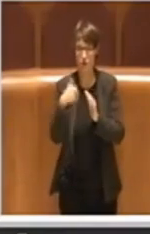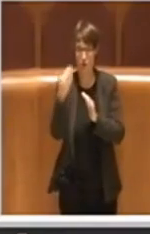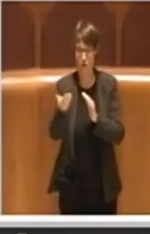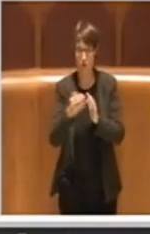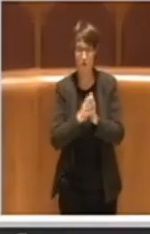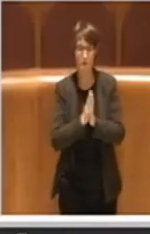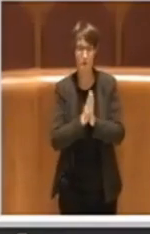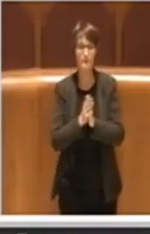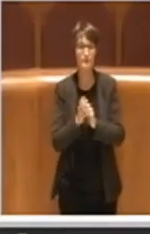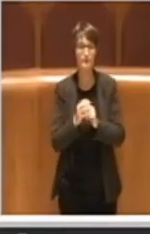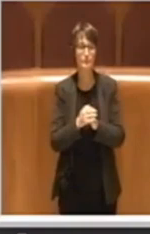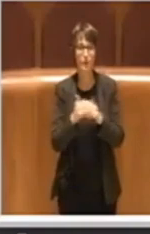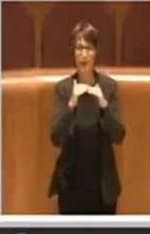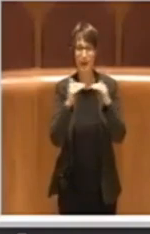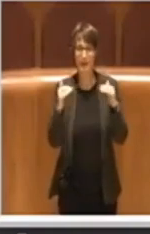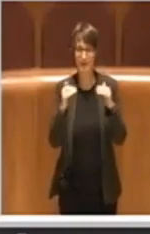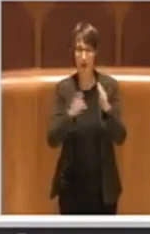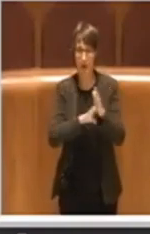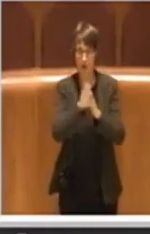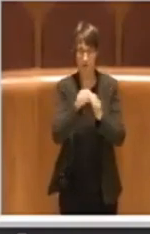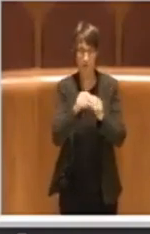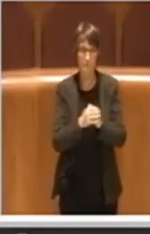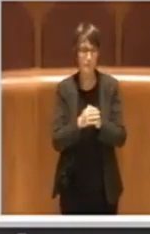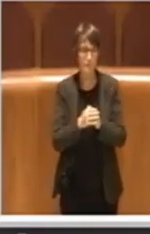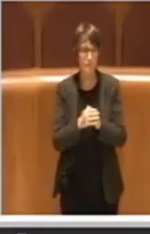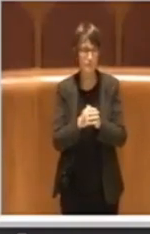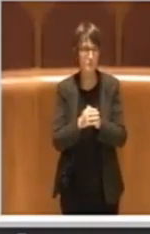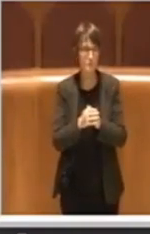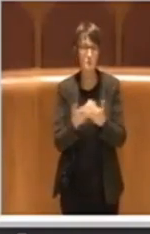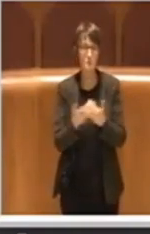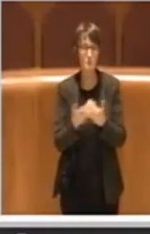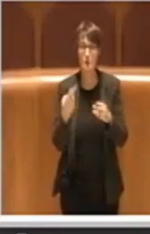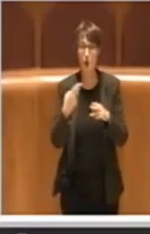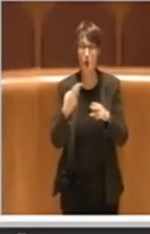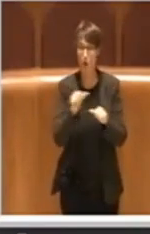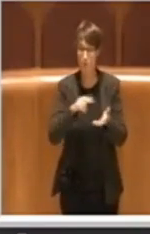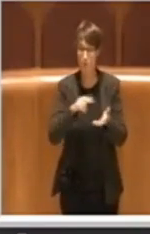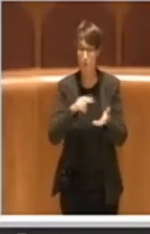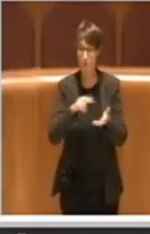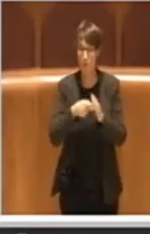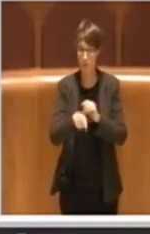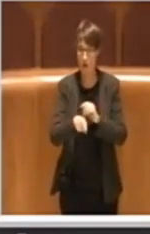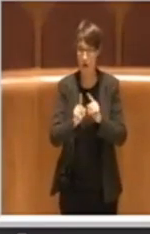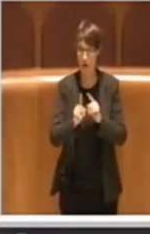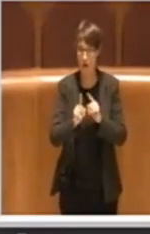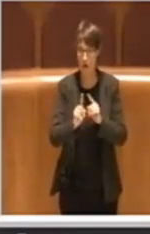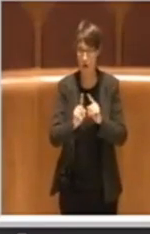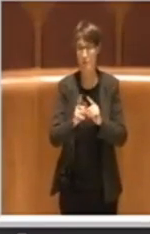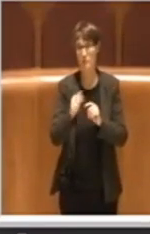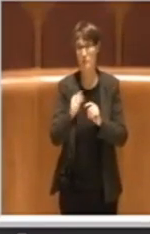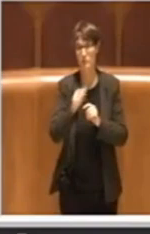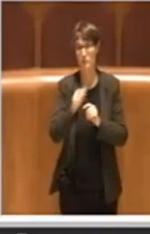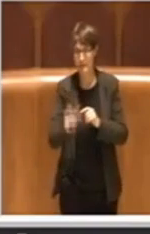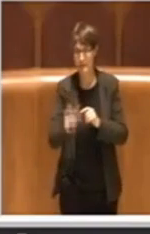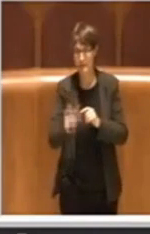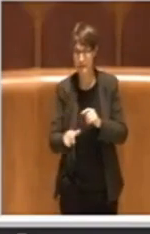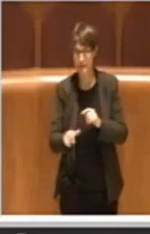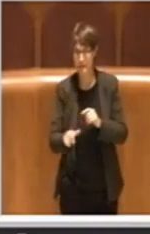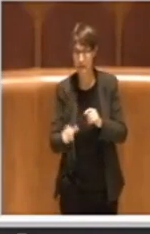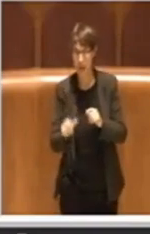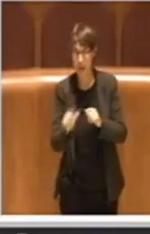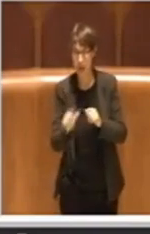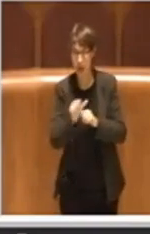funzioni ovviamente sono problemi che non riguardano su roma ma noi non li guardo neanche sola sull'italia ma sono problemi di natura